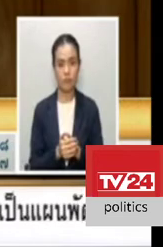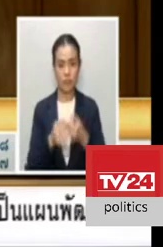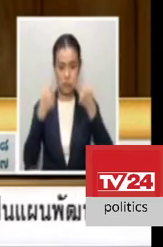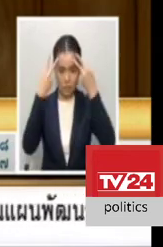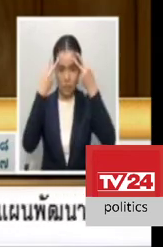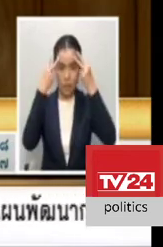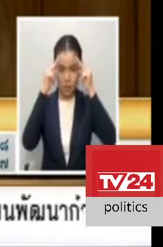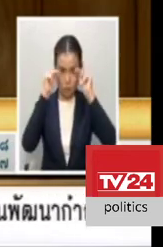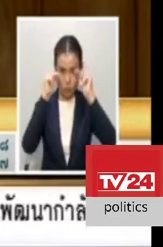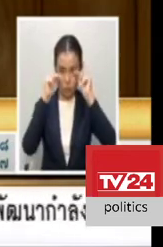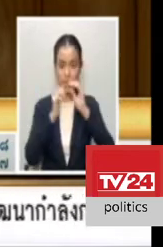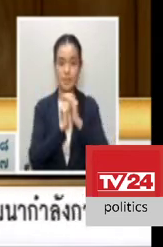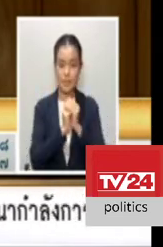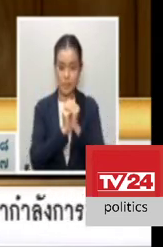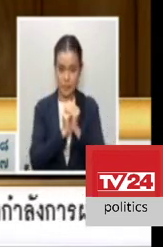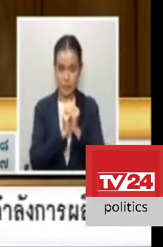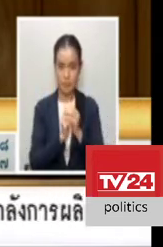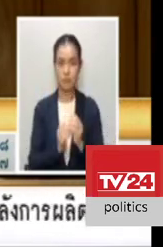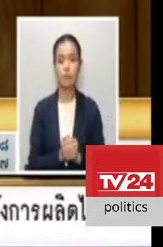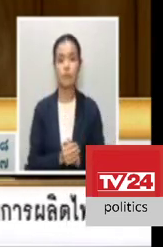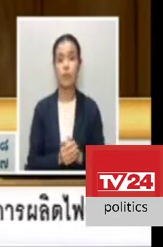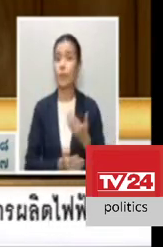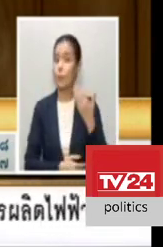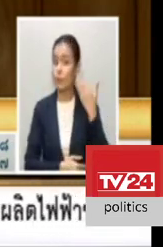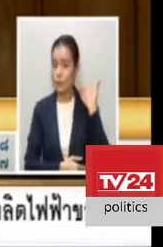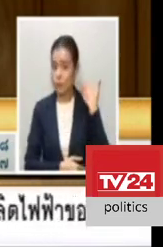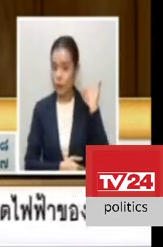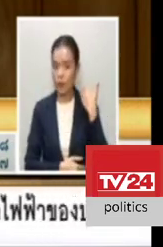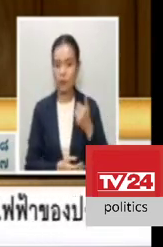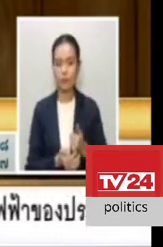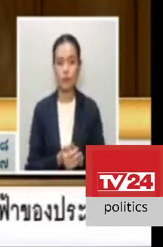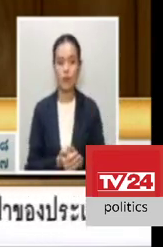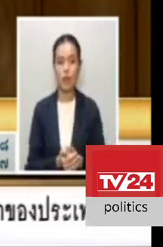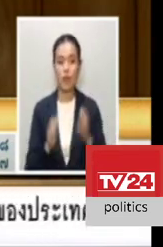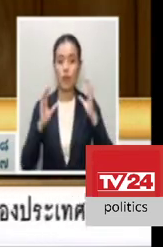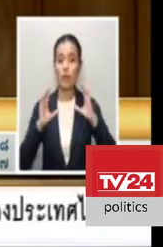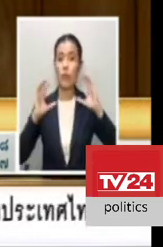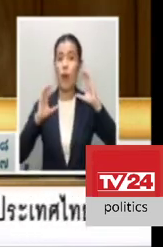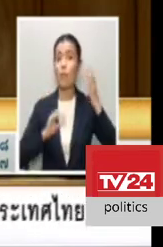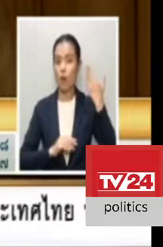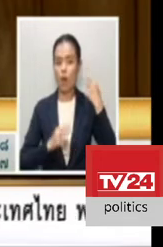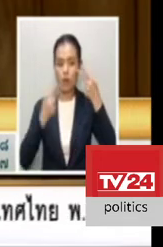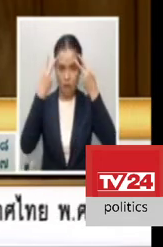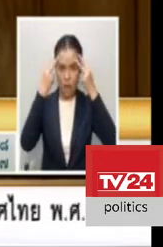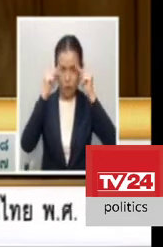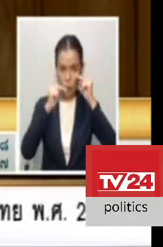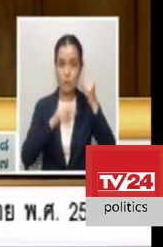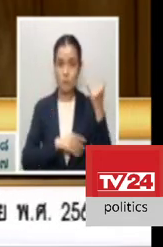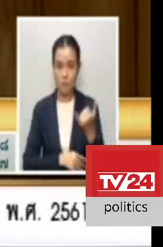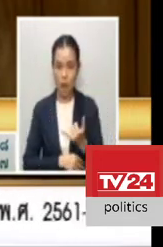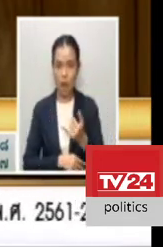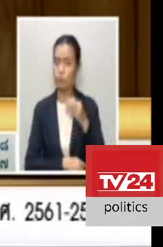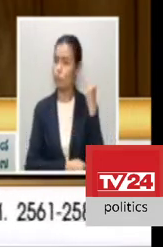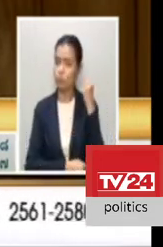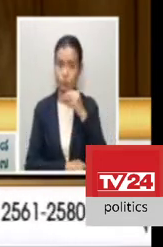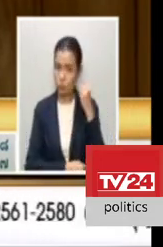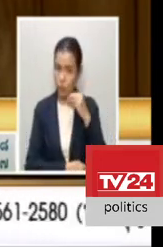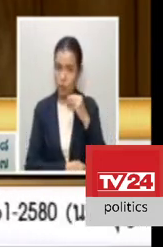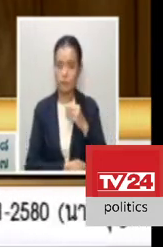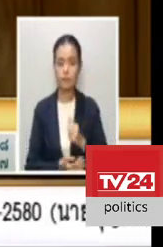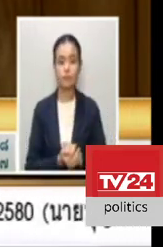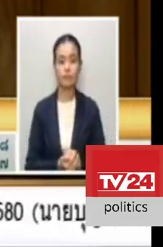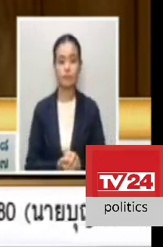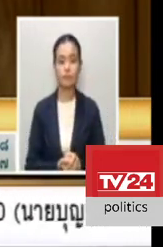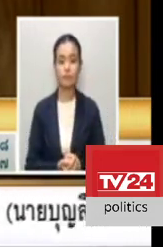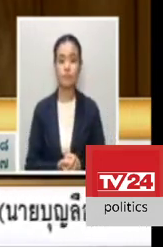รีแล้วก็ก่อนหน้านั้นที่เป็นรัฐบาลก่อนๆก็เป็นนายกรัฐมนตรีทุกรายสำหรับท่